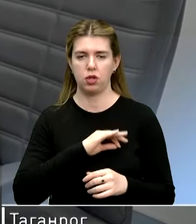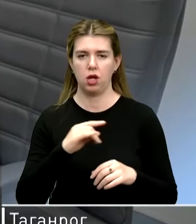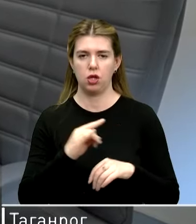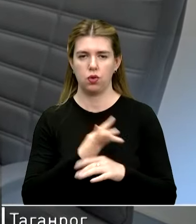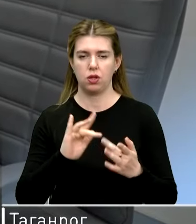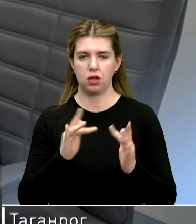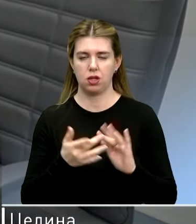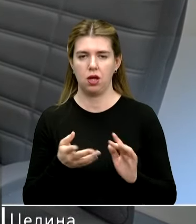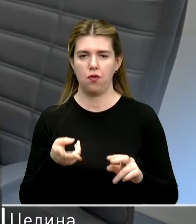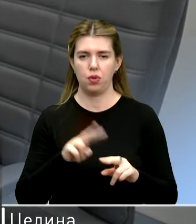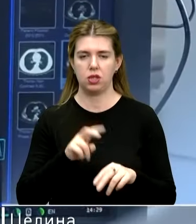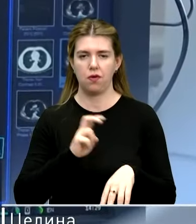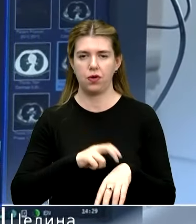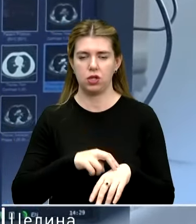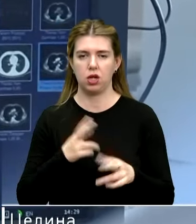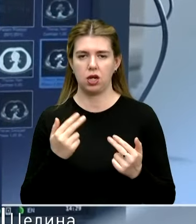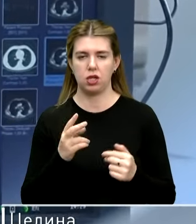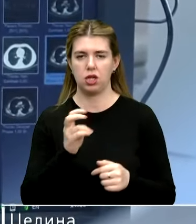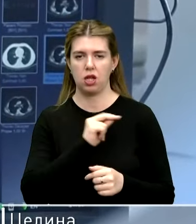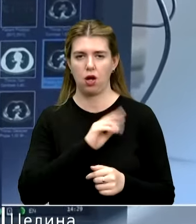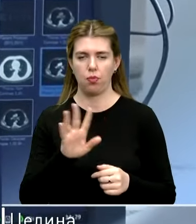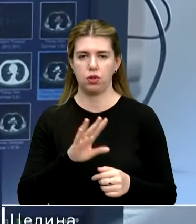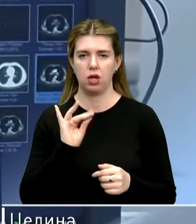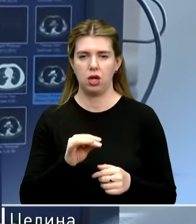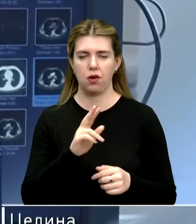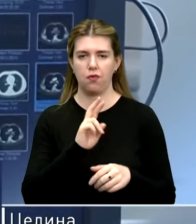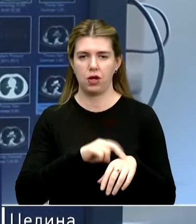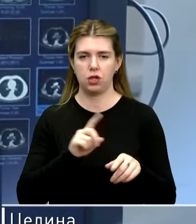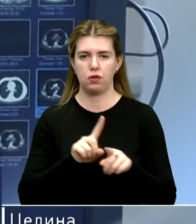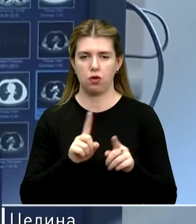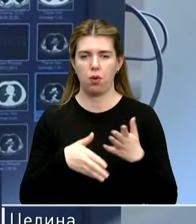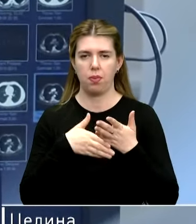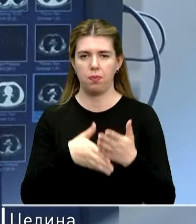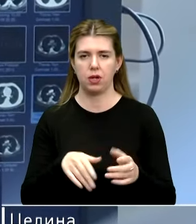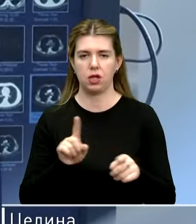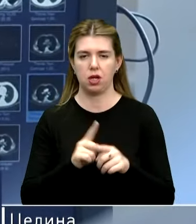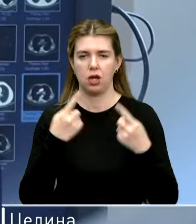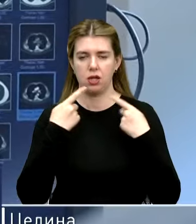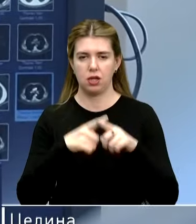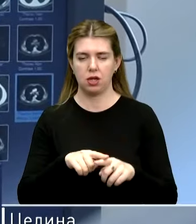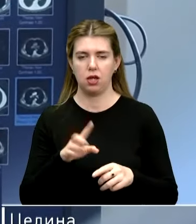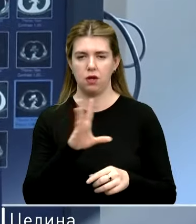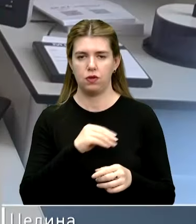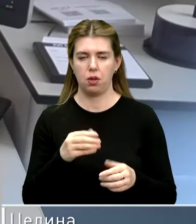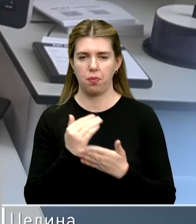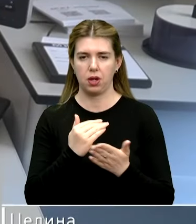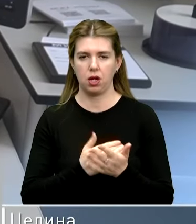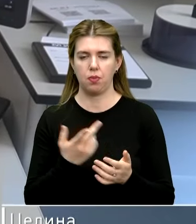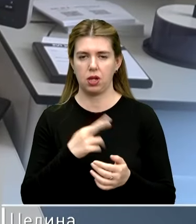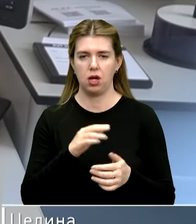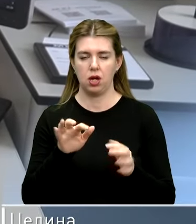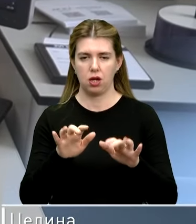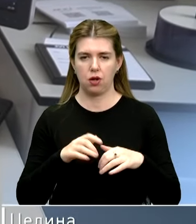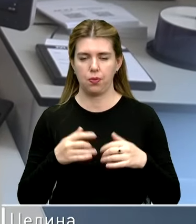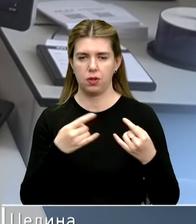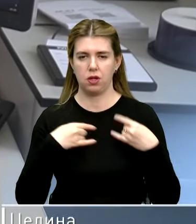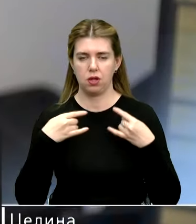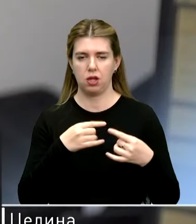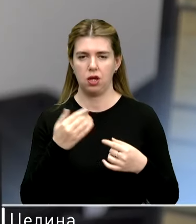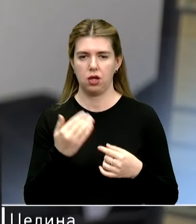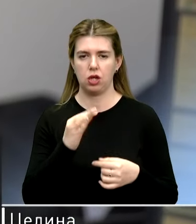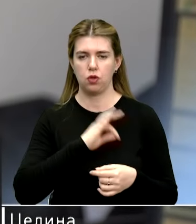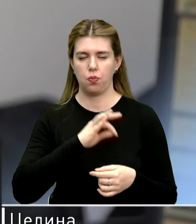искусственный интеллект. Вместо доктора он, конечно, не работает, но медикам помогает. Такой техноассистент – это программа для компьютерной томографии.